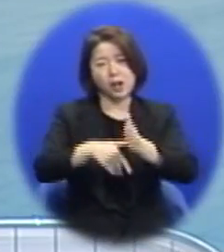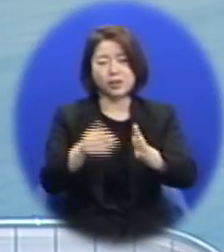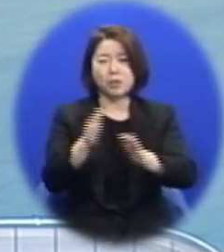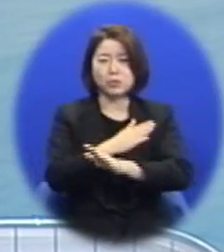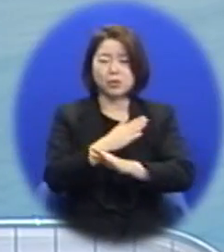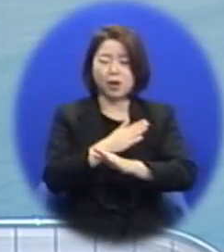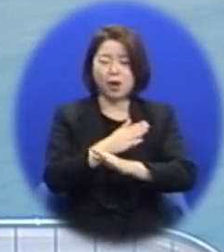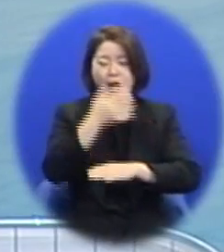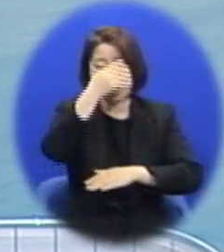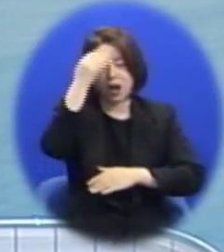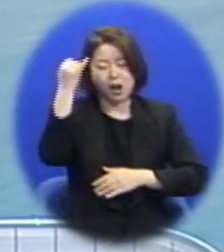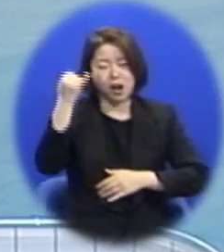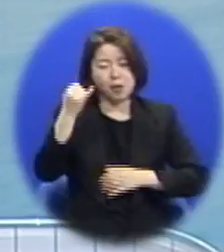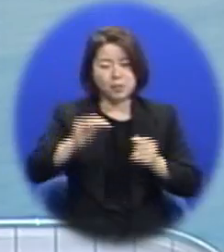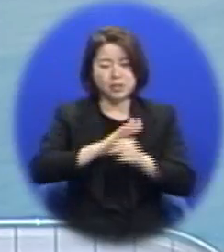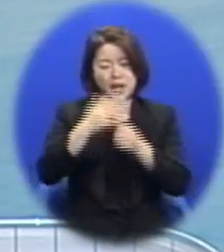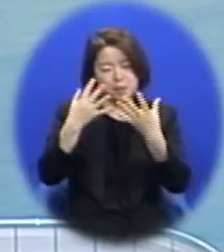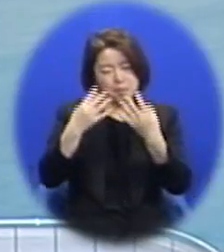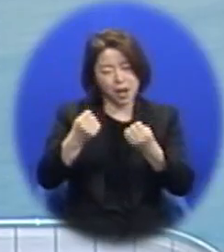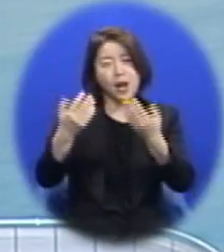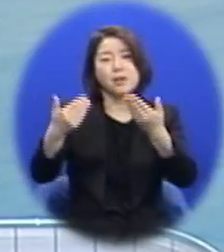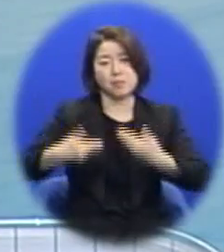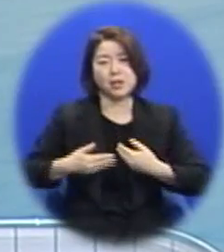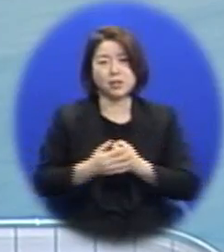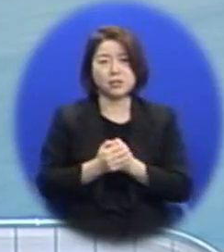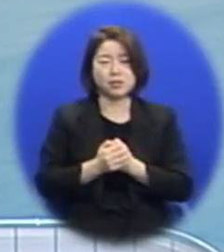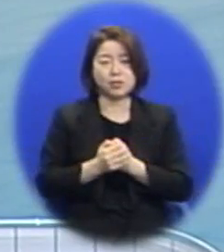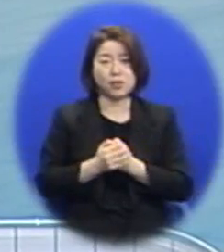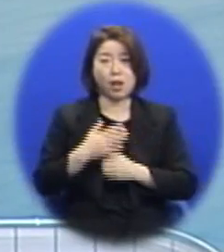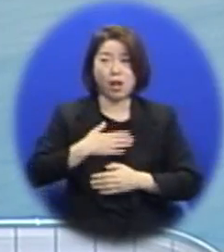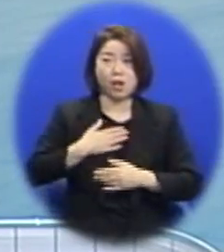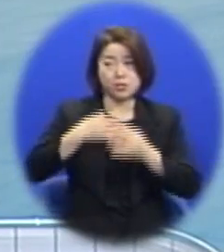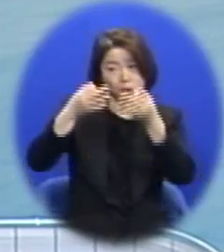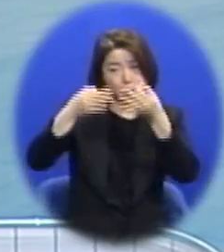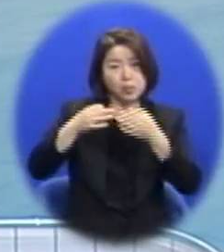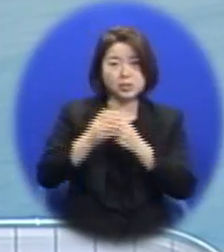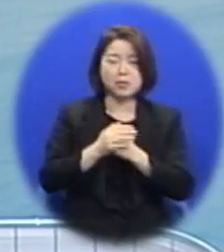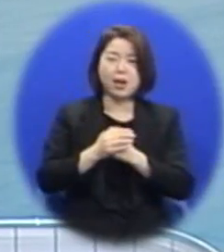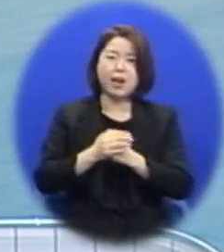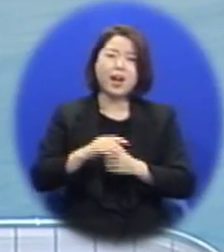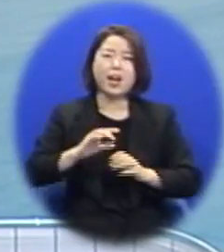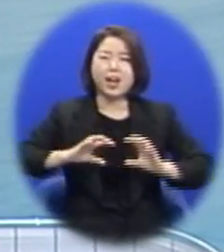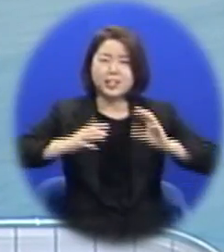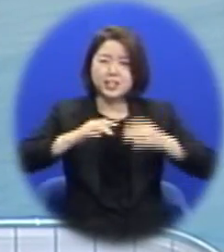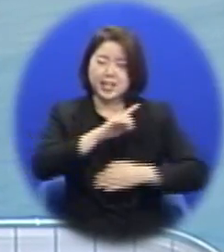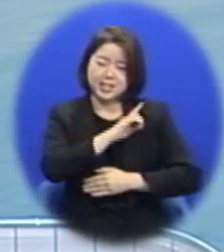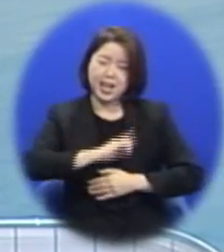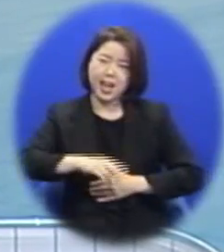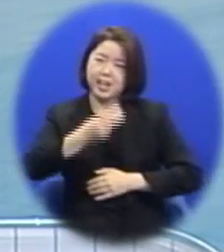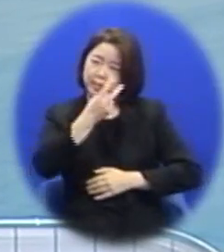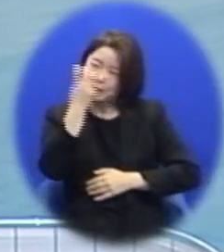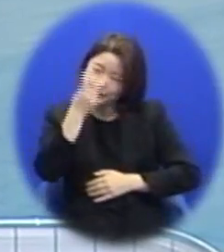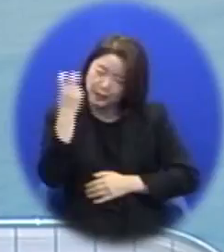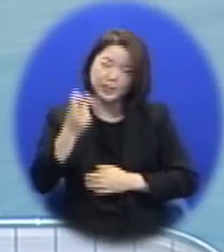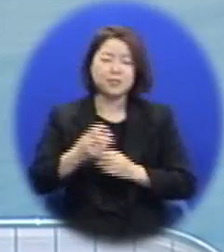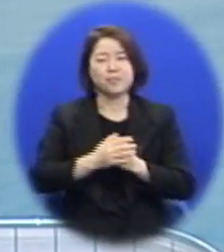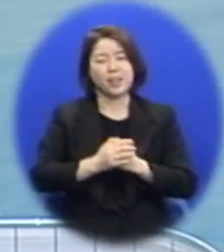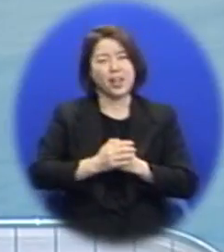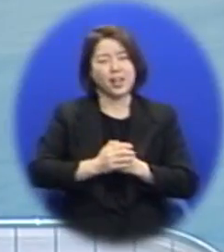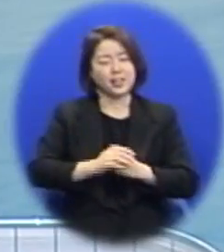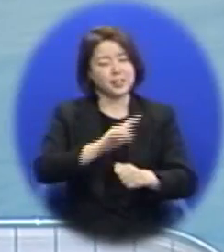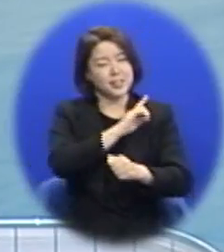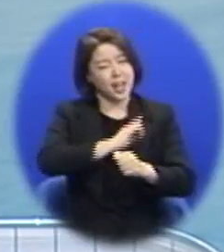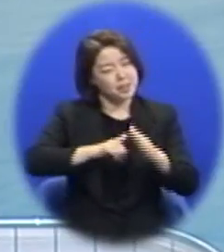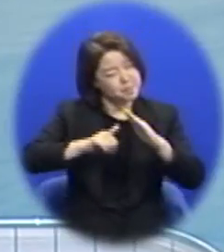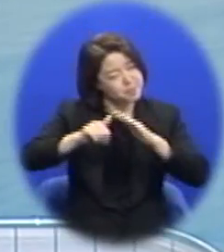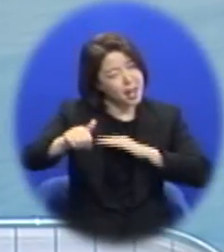자랐습니다. 저희 외할머님은 저를 보시면 세상에서 제일 똑똑하고 세상에서 제일 잘난